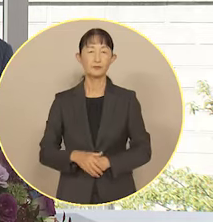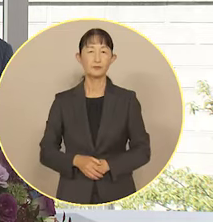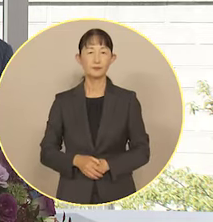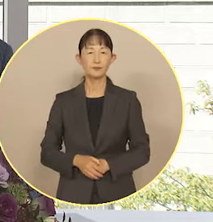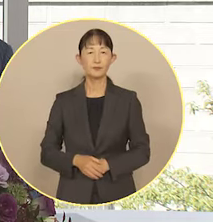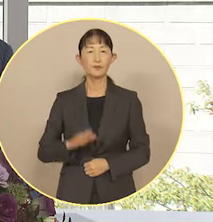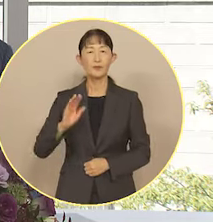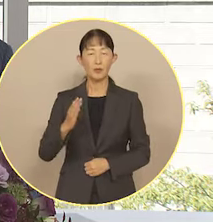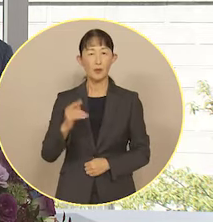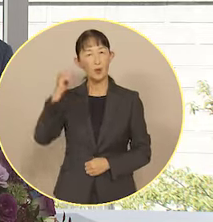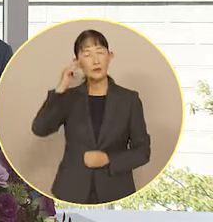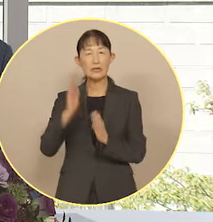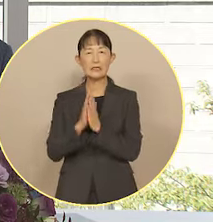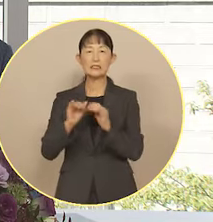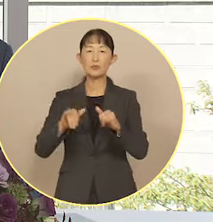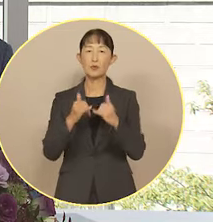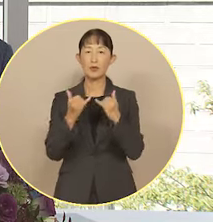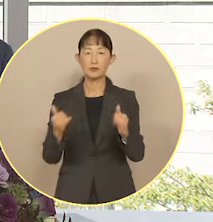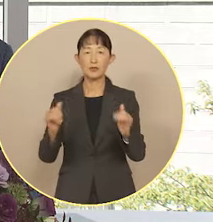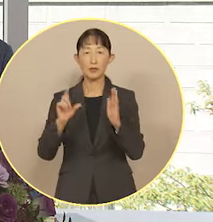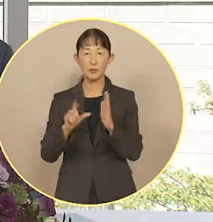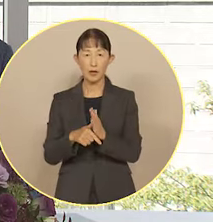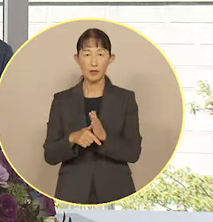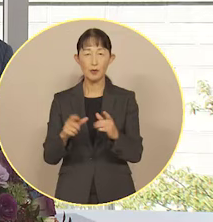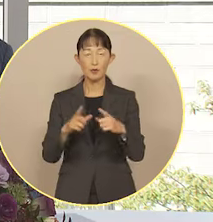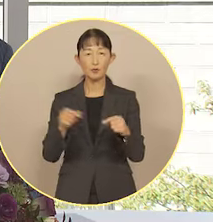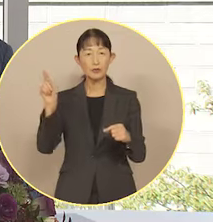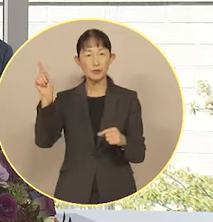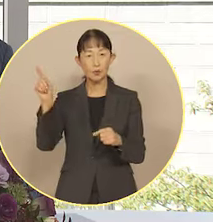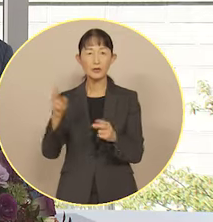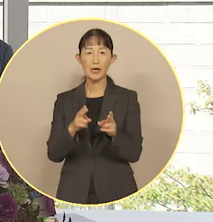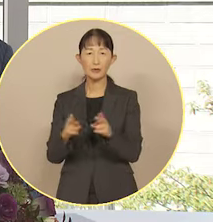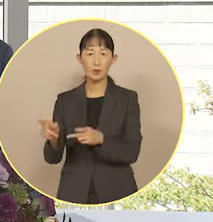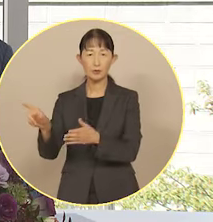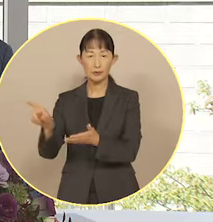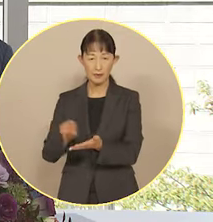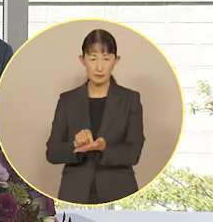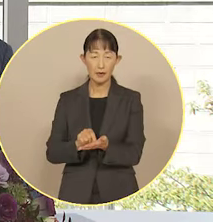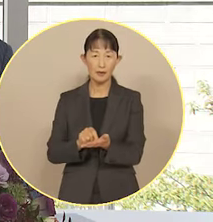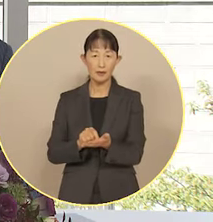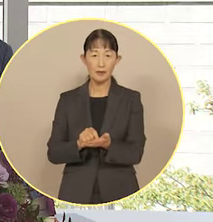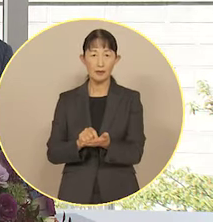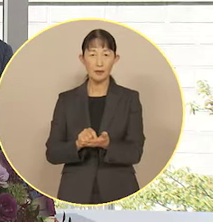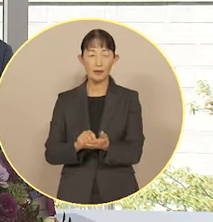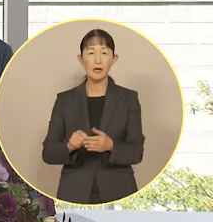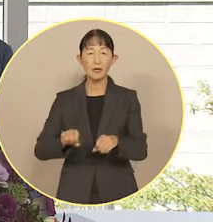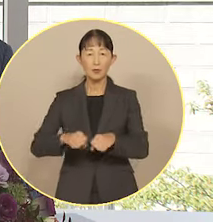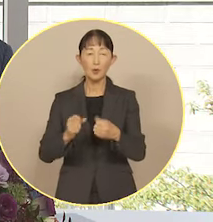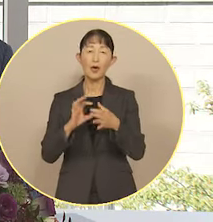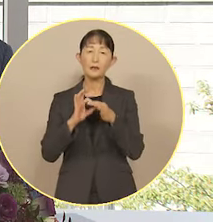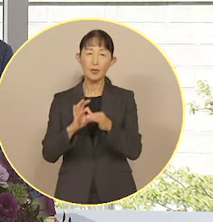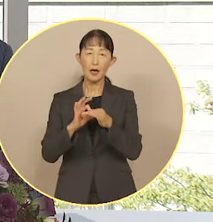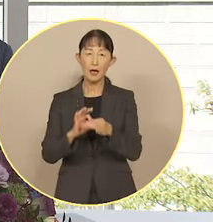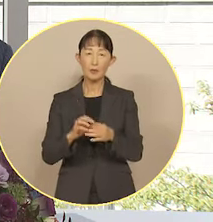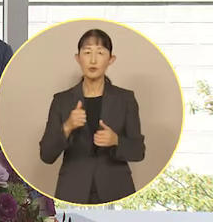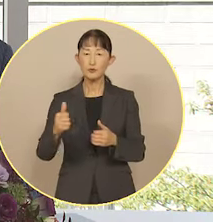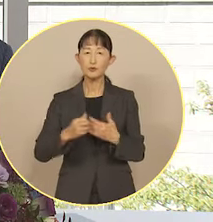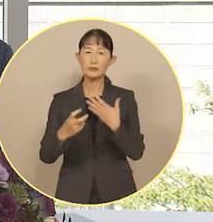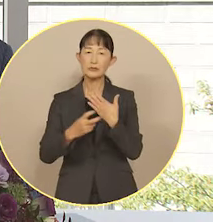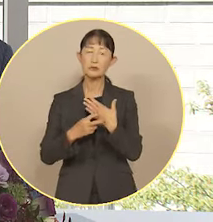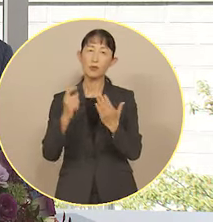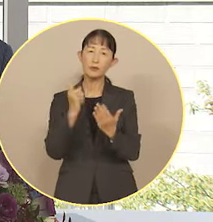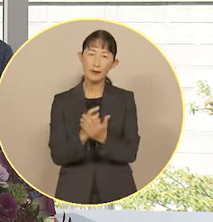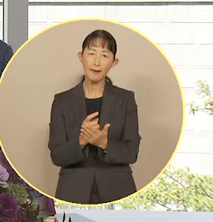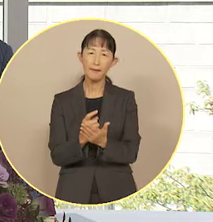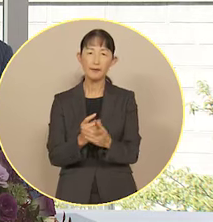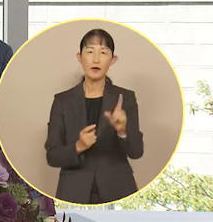しかし精神障害のある方は国の制度でその障害治療の通院医療費が原則1負担